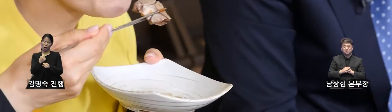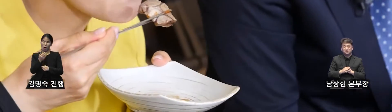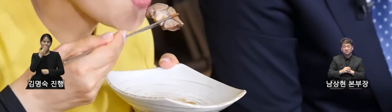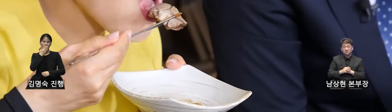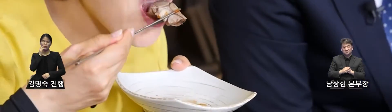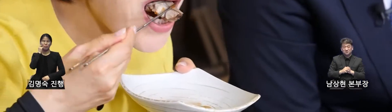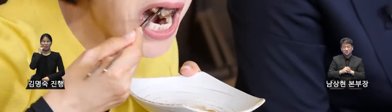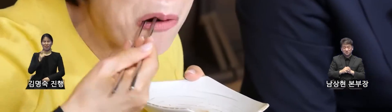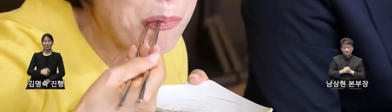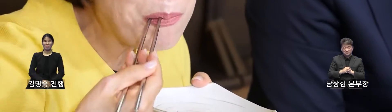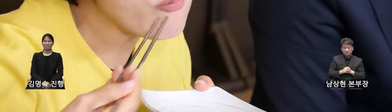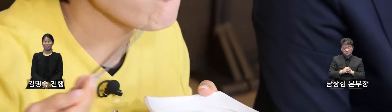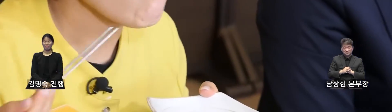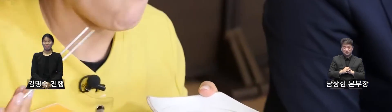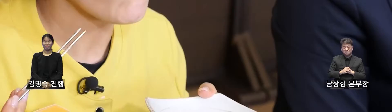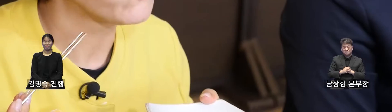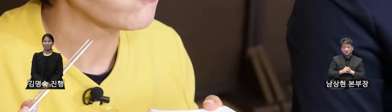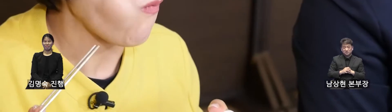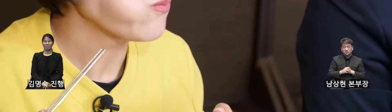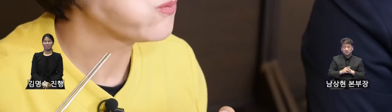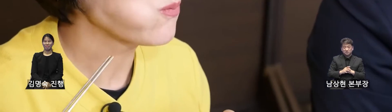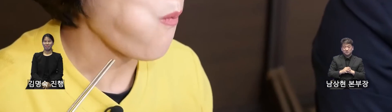들어가요.